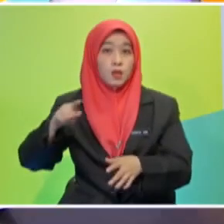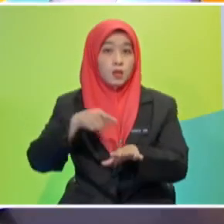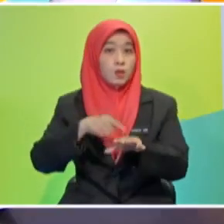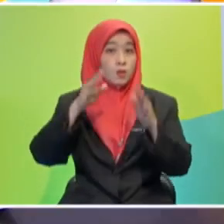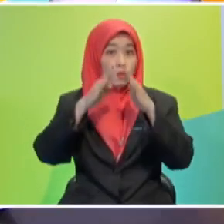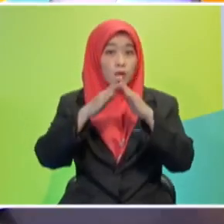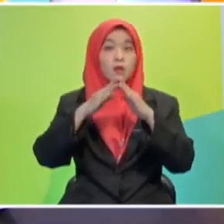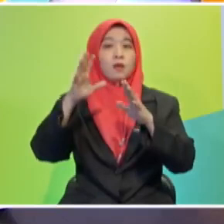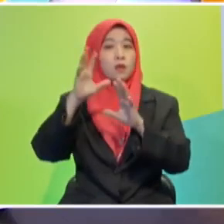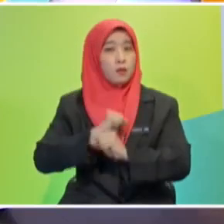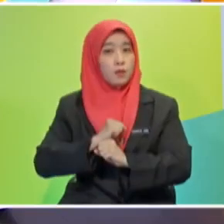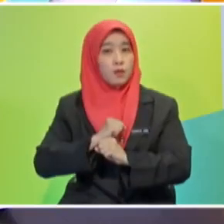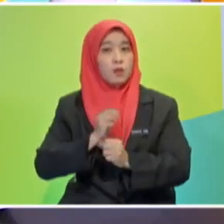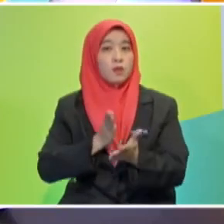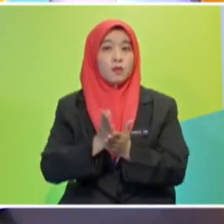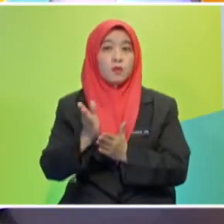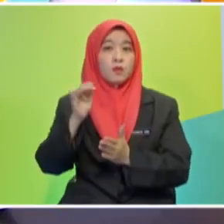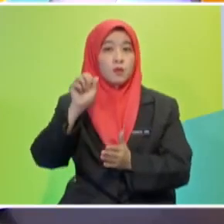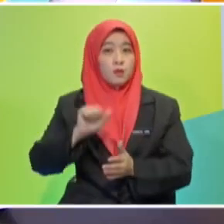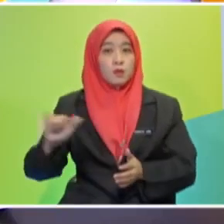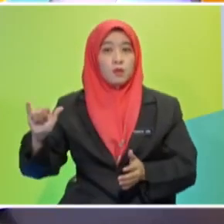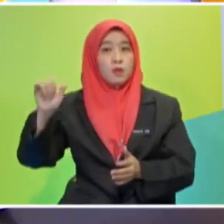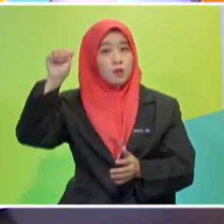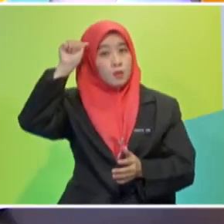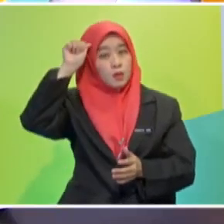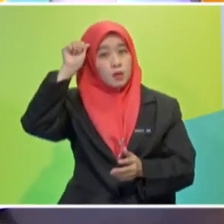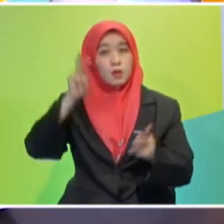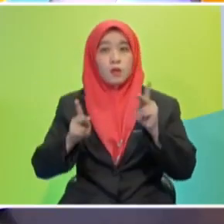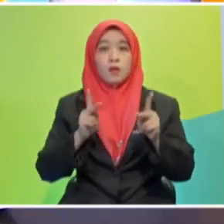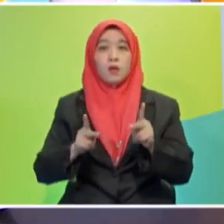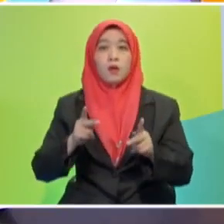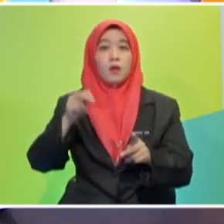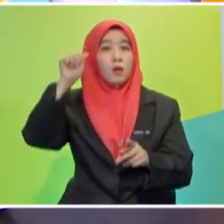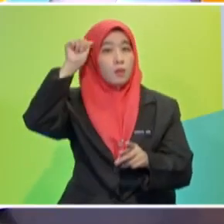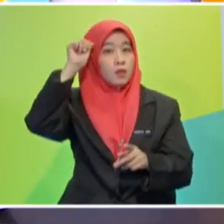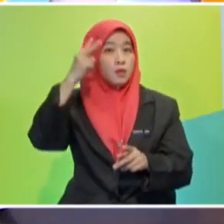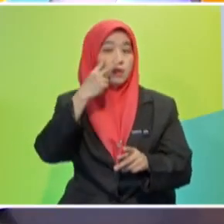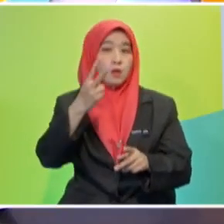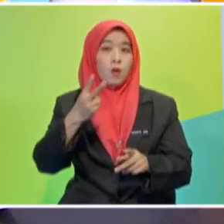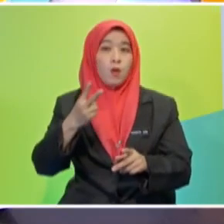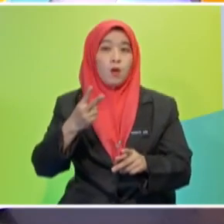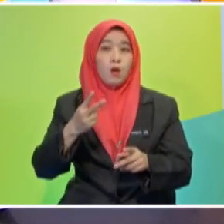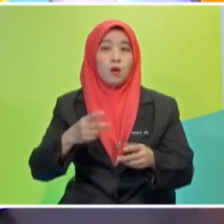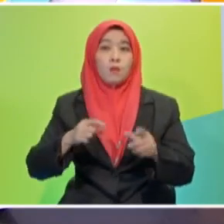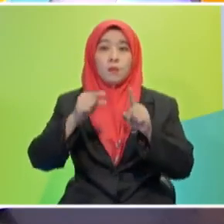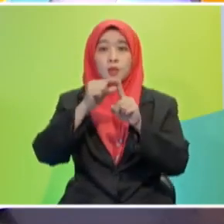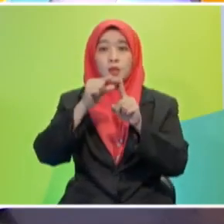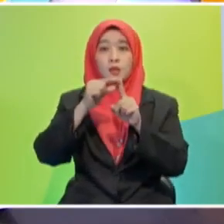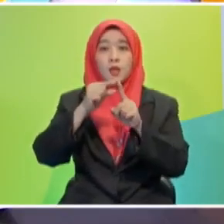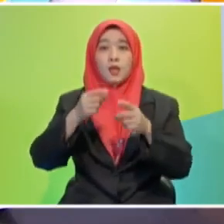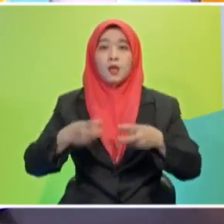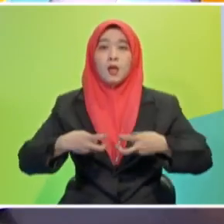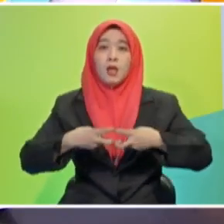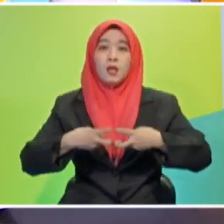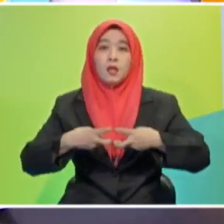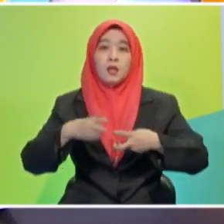seterusnya Aiman. Ya, cikgu. Kalau Aiman tengok pada perkataan elektromekanikal tu, apa yang Aiman faham? Elek tu